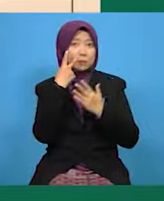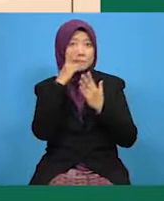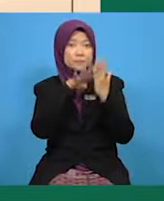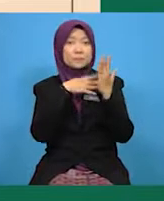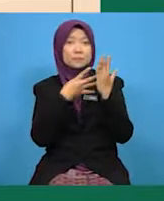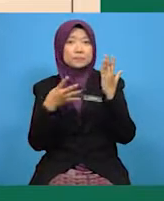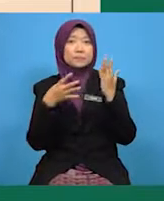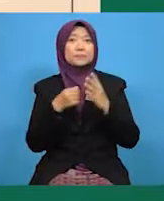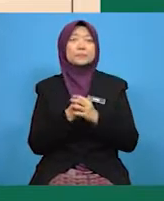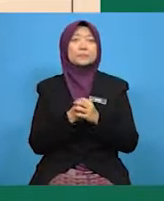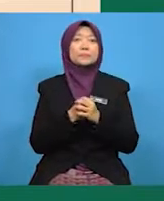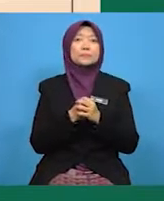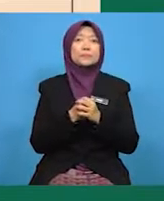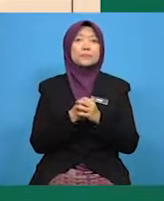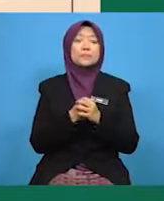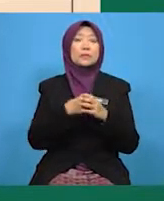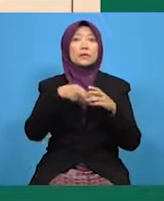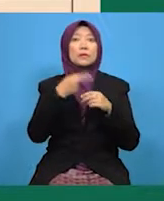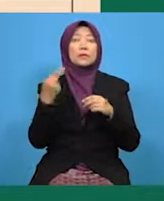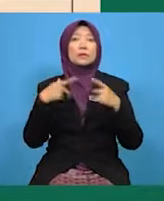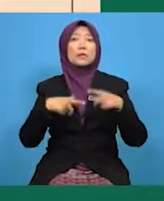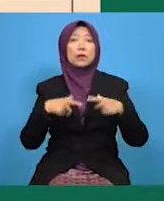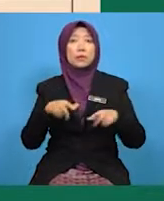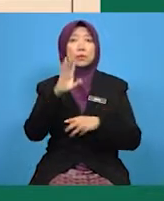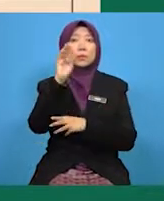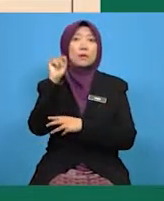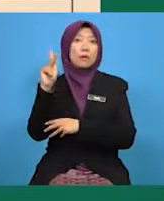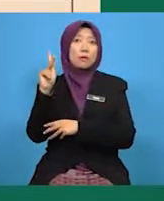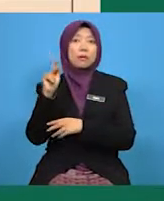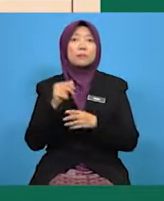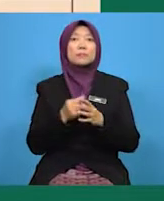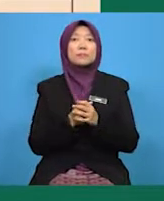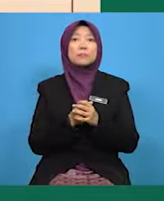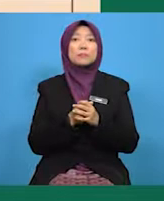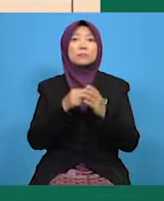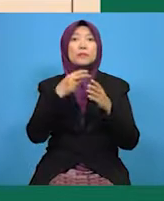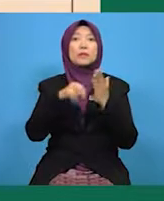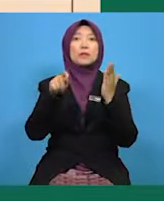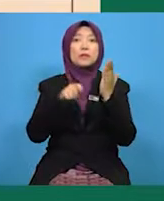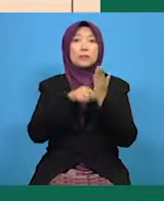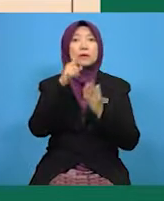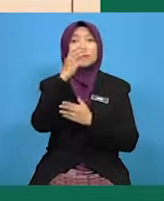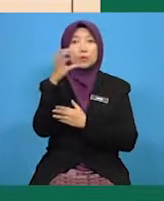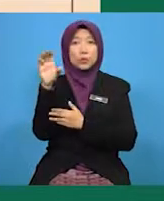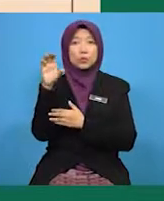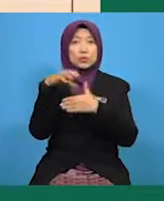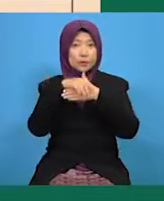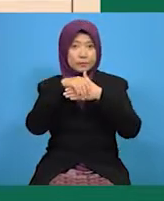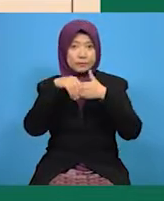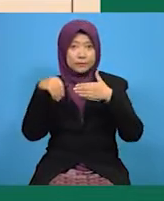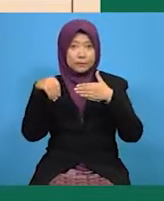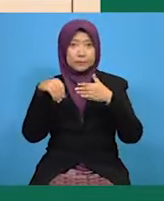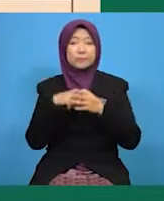didapati kegiatan menghasilkan kayu balak mewujudkan nilai ditambah sebanyak RM100, iaitu